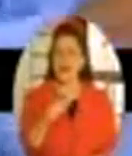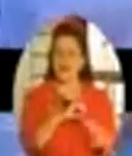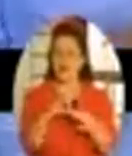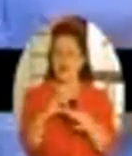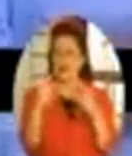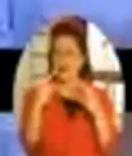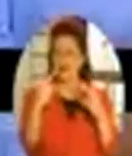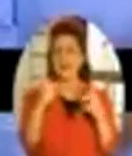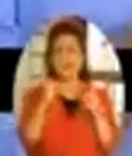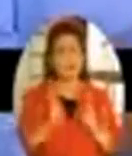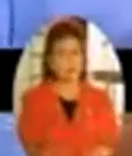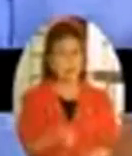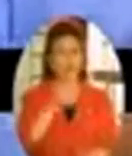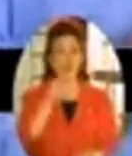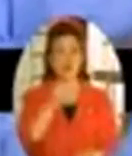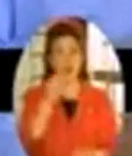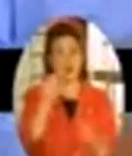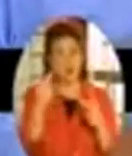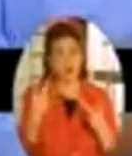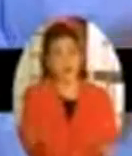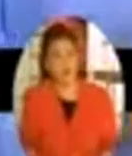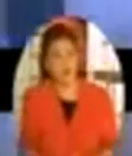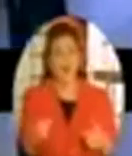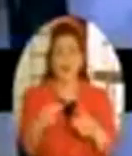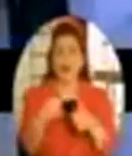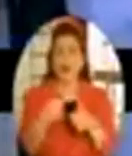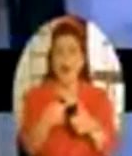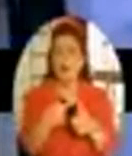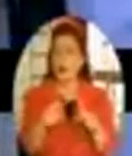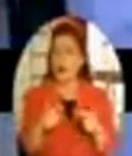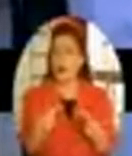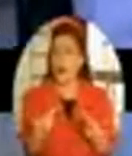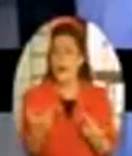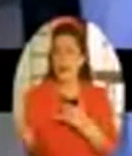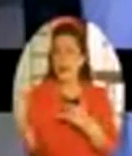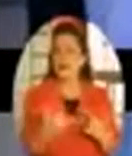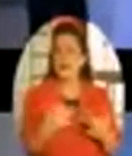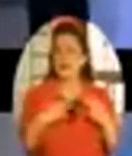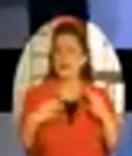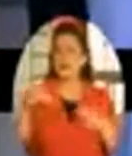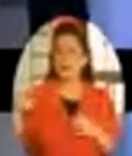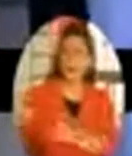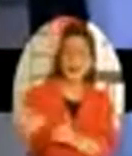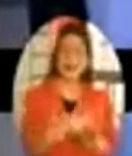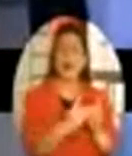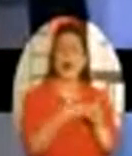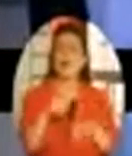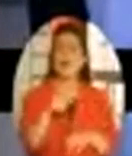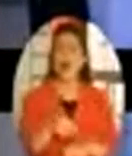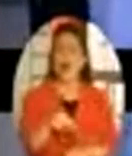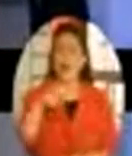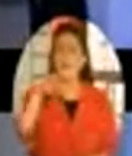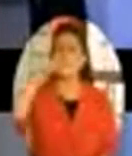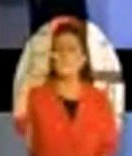מאוד. צריך לשאול כמה שאלות מאוד נוקבות. שאלה ראשונה, מדוע העבירו את הפצועים האלה דרך מג'דל שמס,